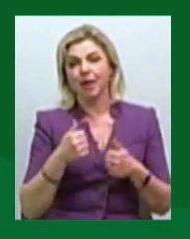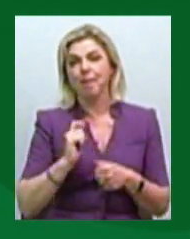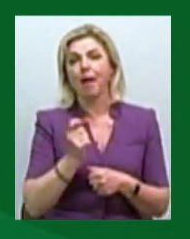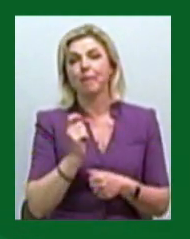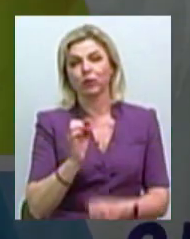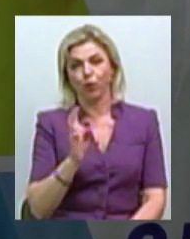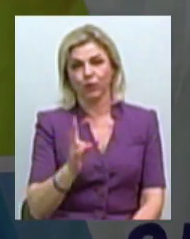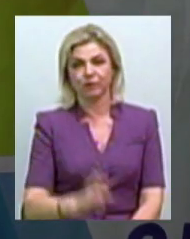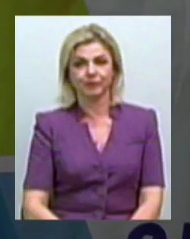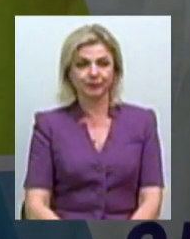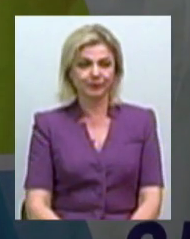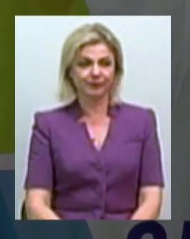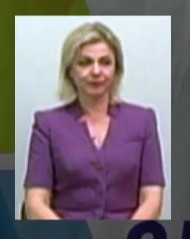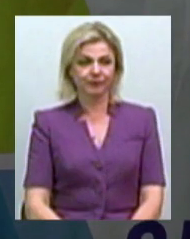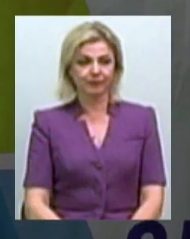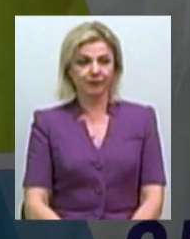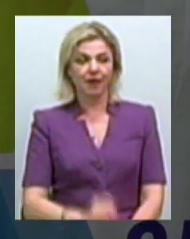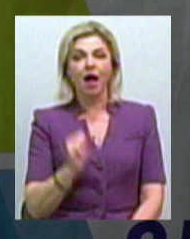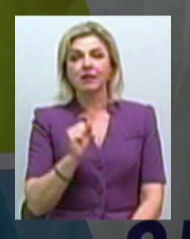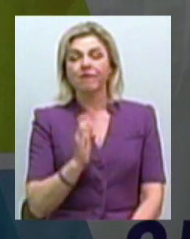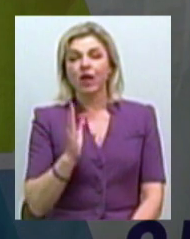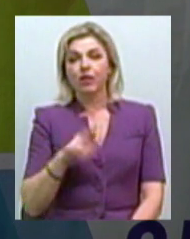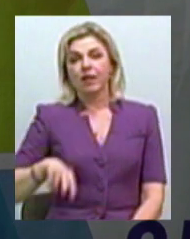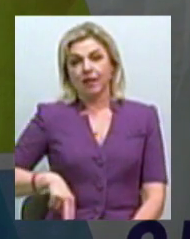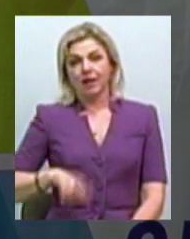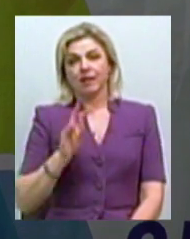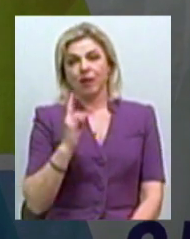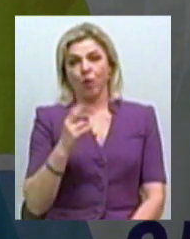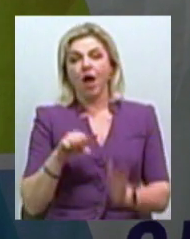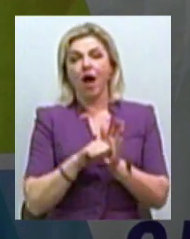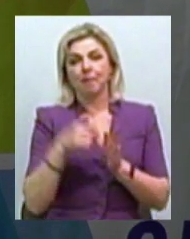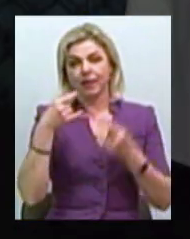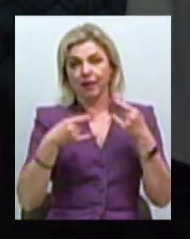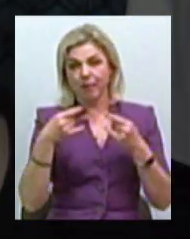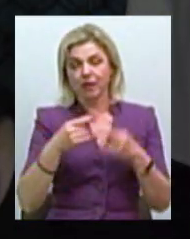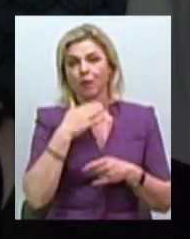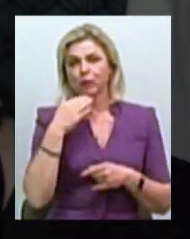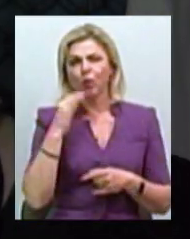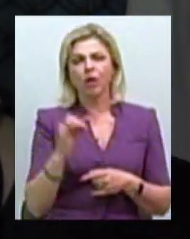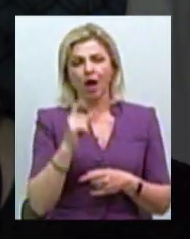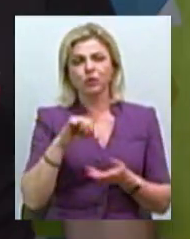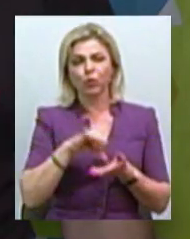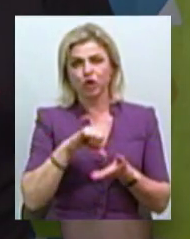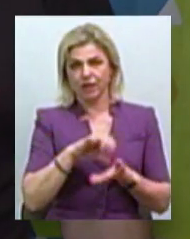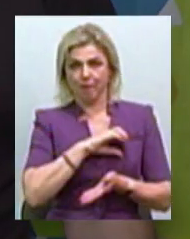бадмінтону. Андрій Брашко – директор Миколаївського кабельного телебачення, багаторазовий